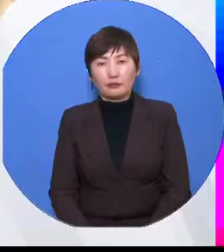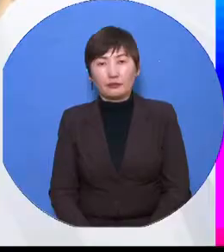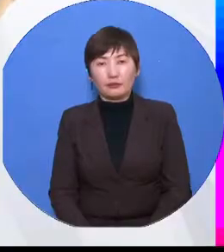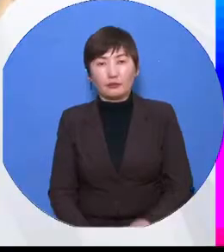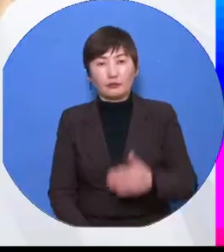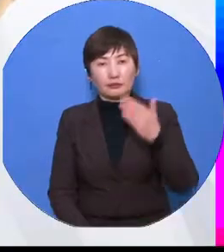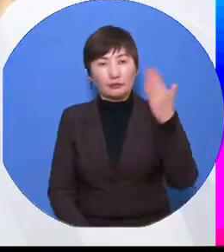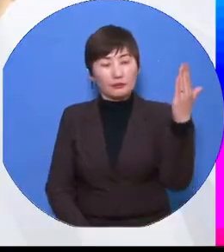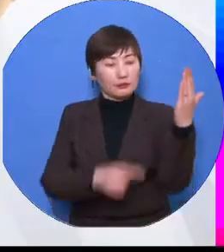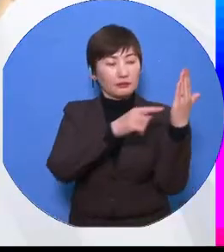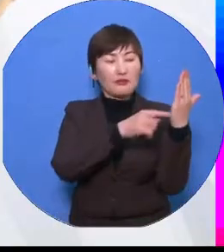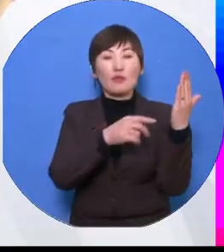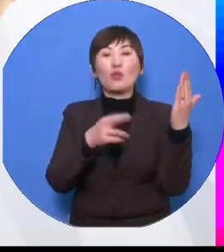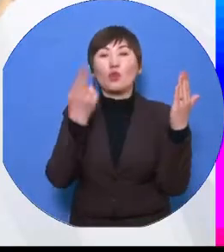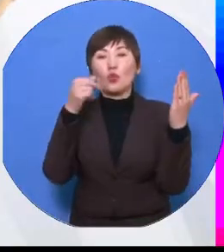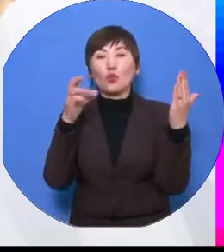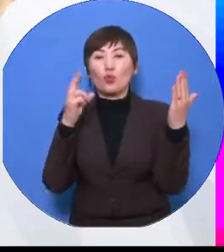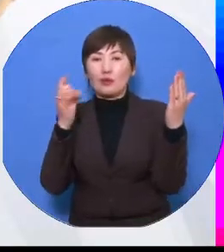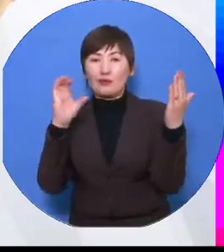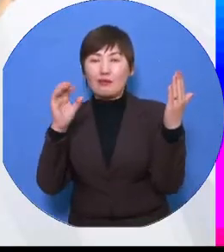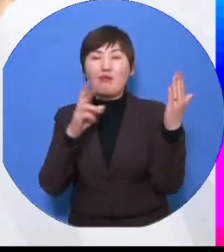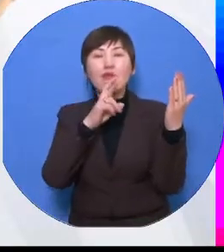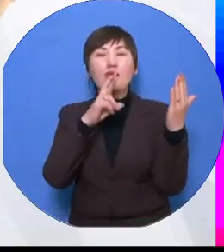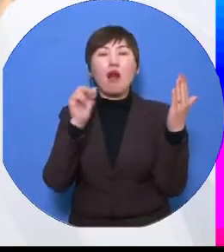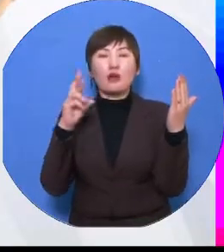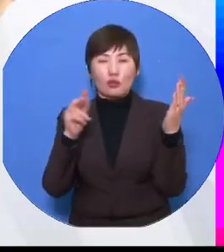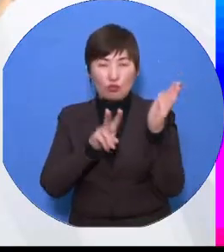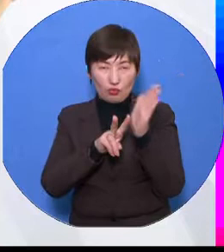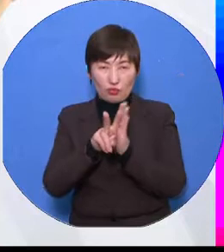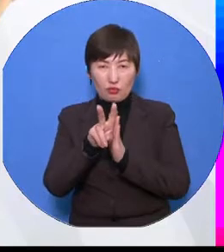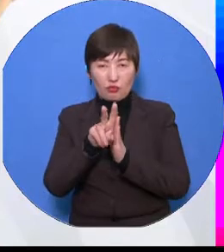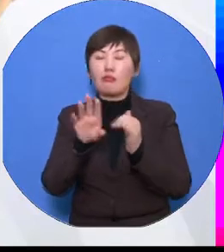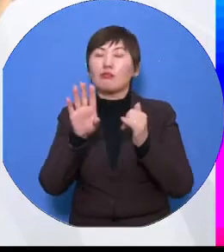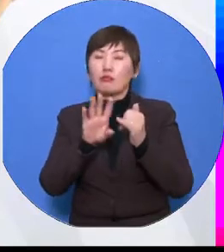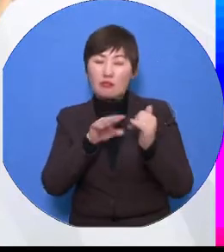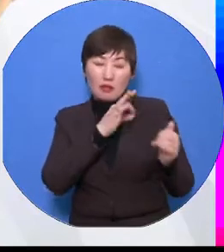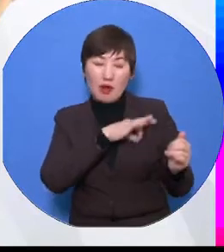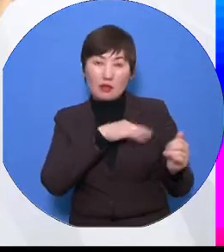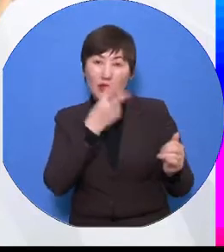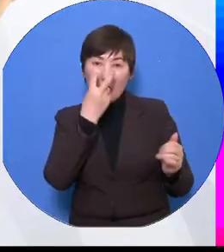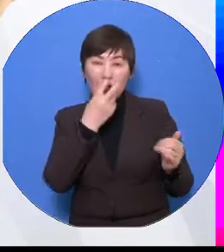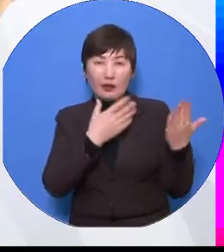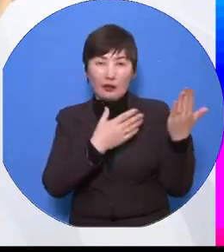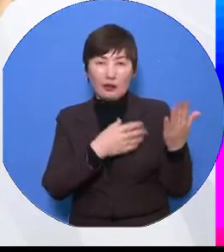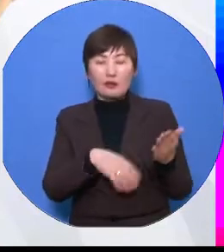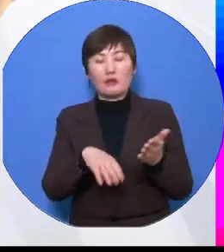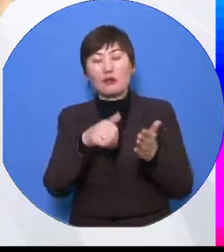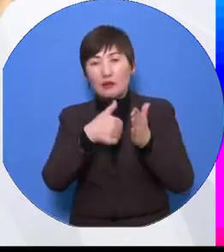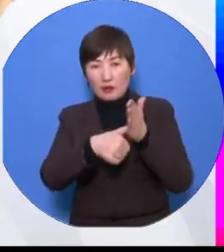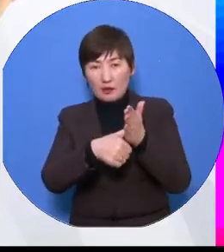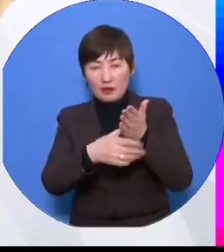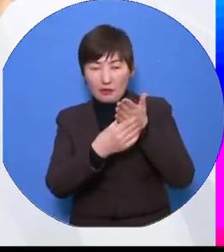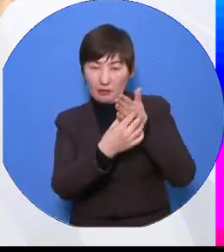Толинд хэрхэн дүрс үүсдгийм болоо? Үүний тулд дараах зүйлсийг ашигланаа. За, үүн дээр нэмээд дэвтрийн гялгар хавцаас